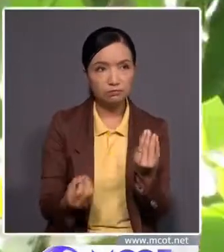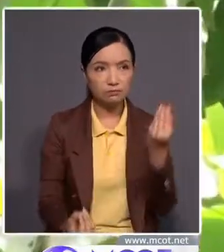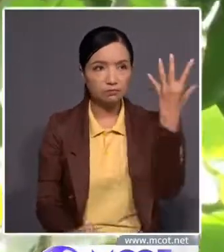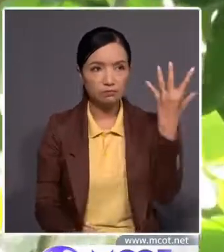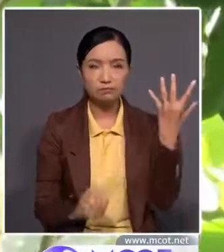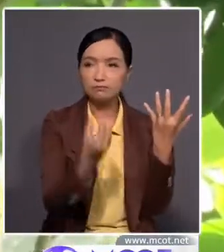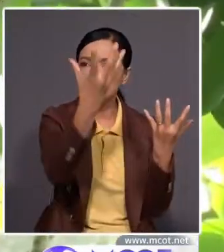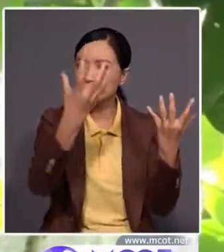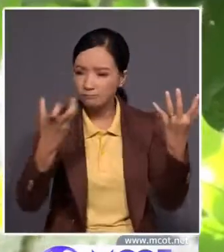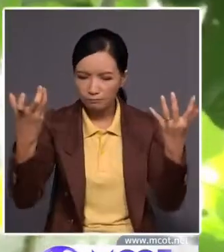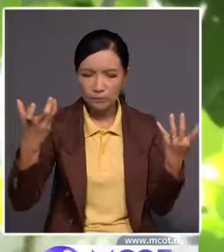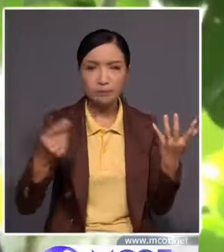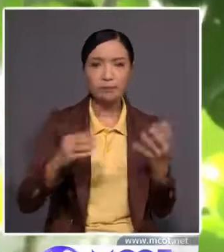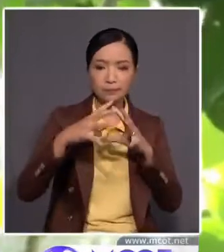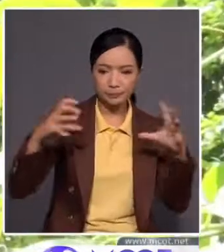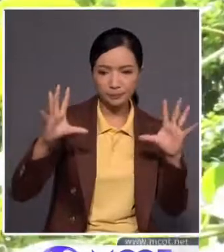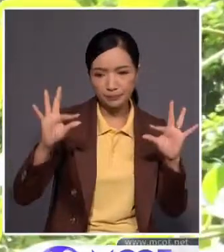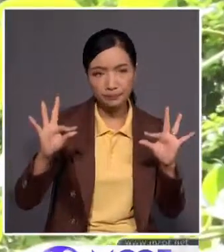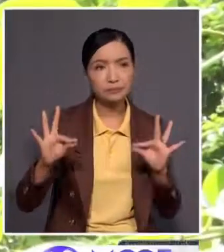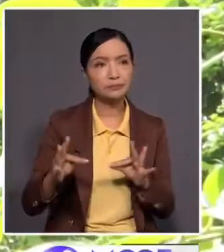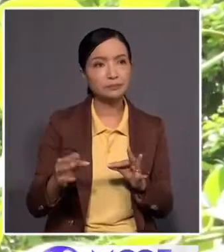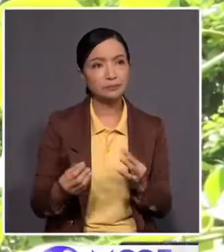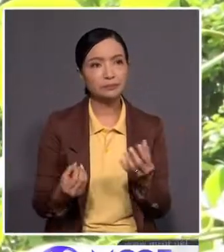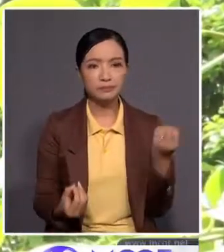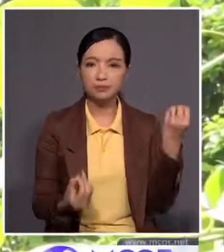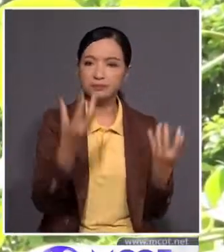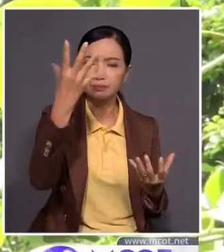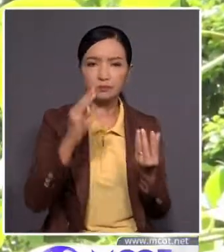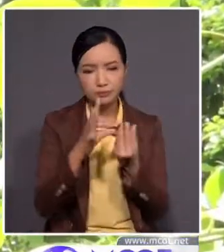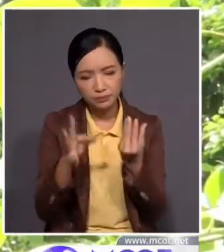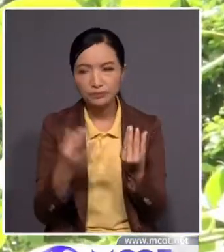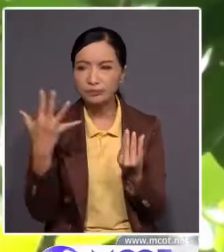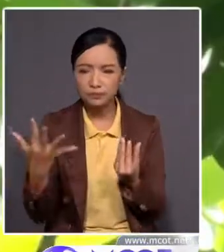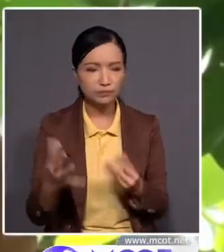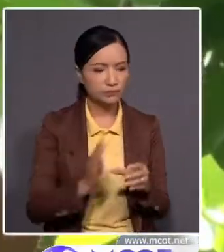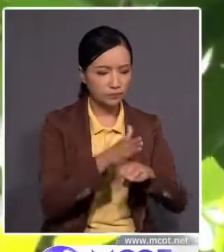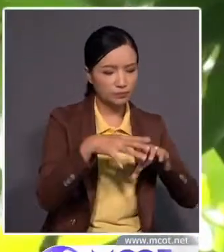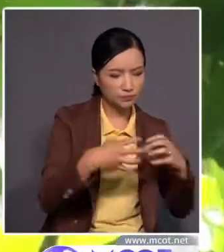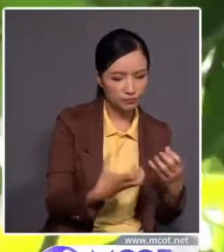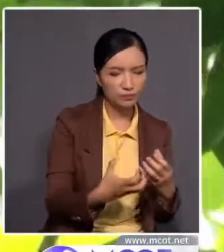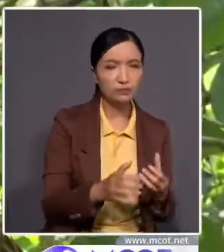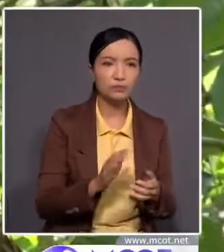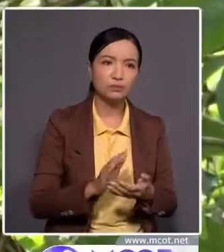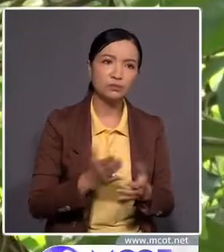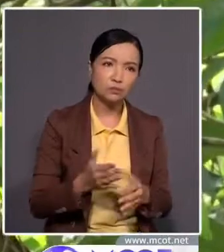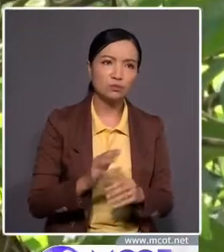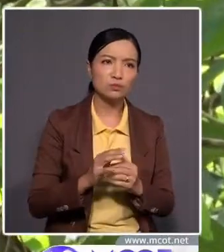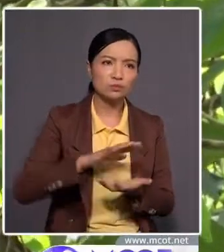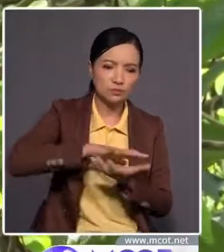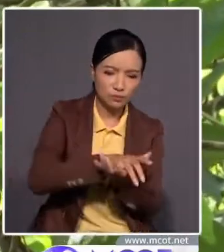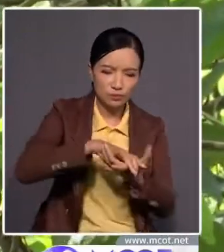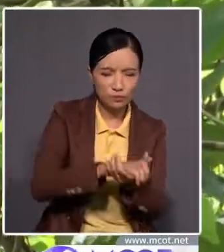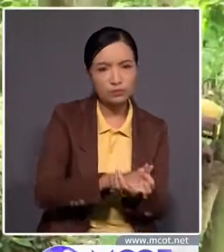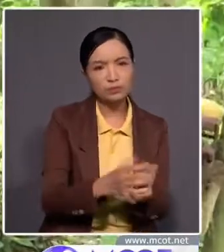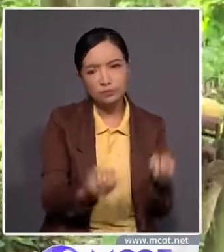นะครับ อย่างละนิดอย่างละหน่อย ใช่ครับไร่หนึ่งก็จะมีเงาะ5ต้นกระท้อน5ต้นอย่างโน้นอย่างนี้อย่างละ5ต้น10ต้นเลยครับ ลงมาสิ ฮะ